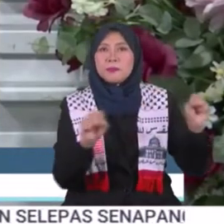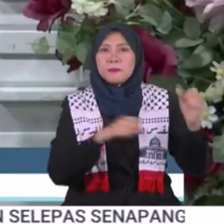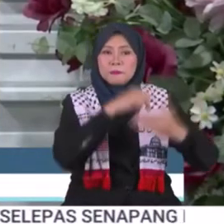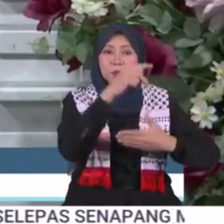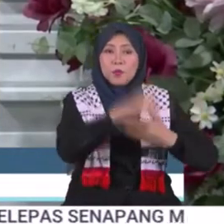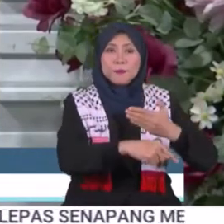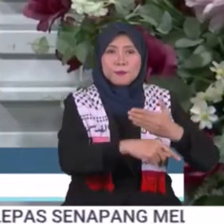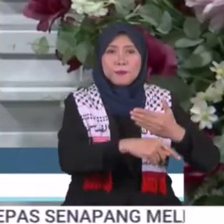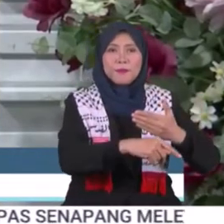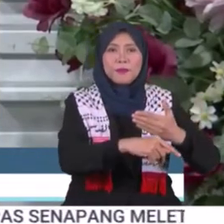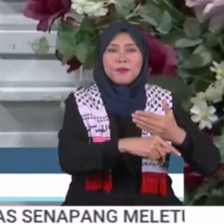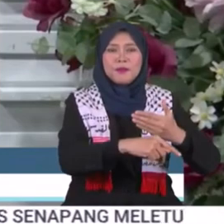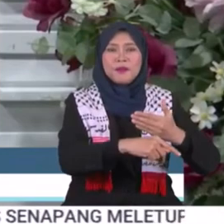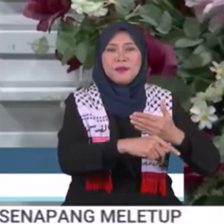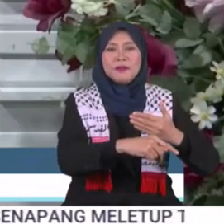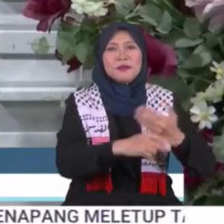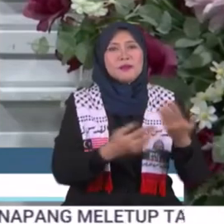program